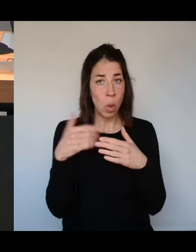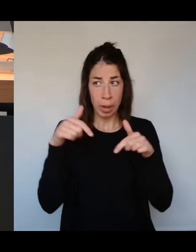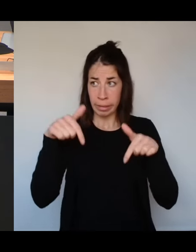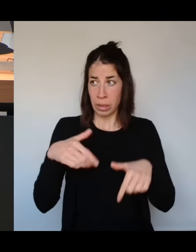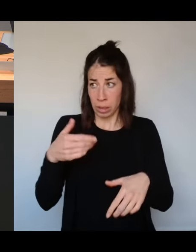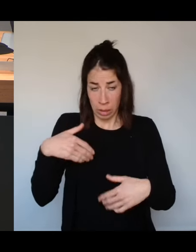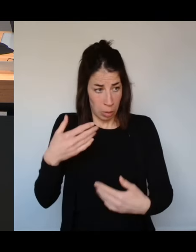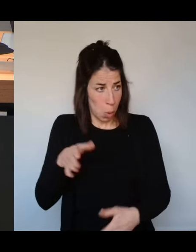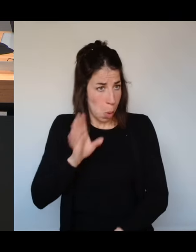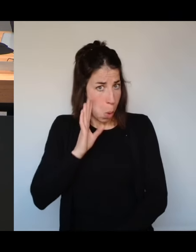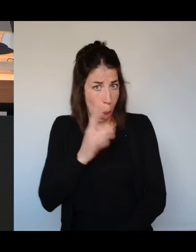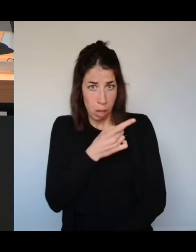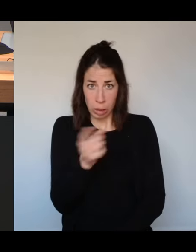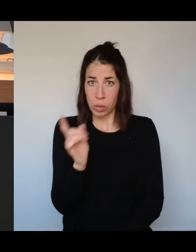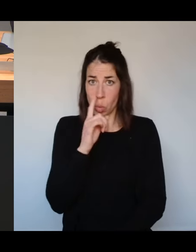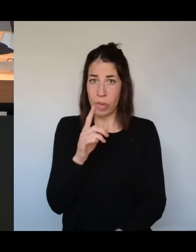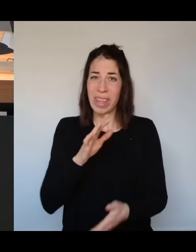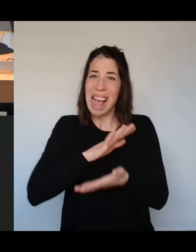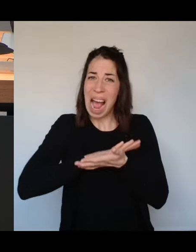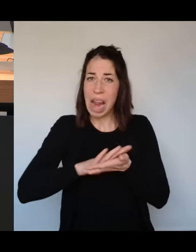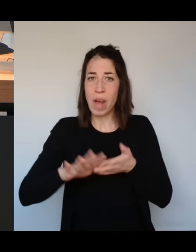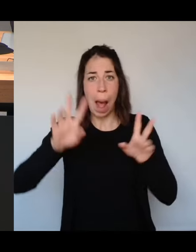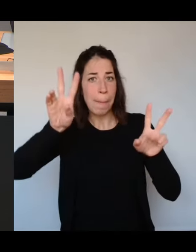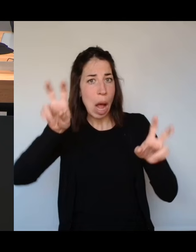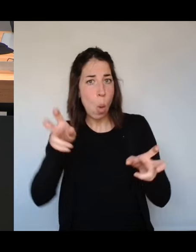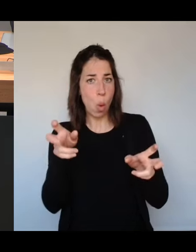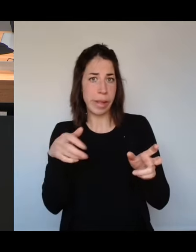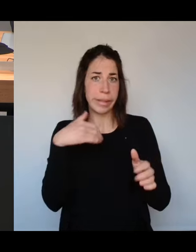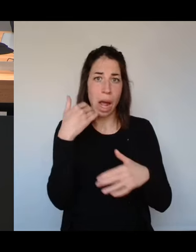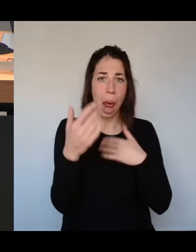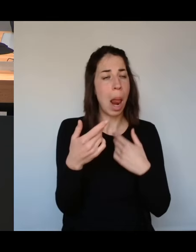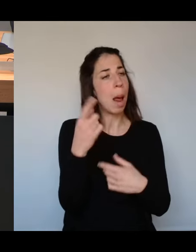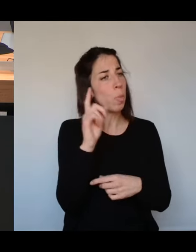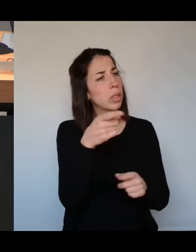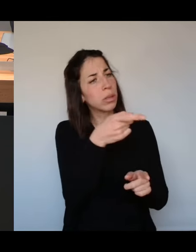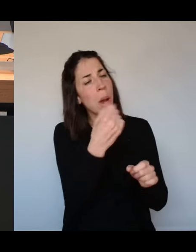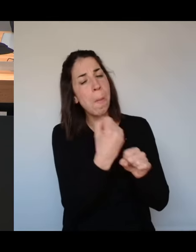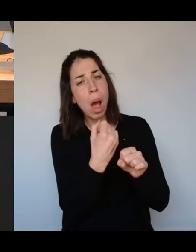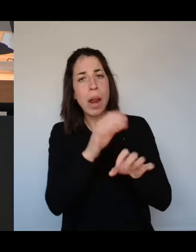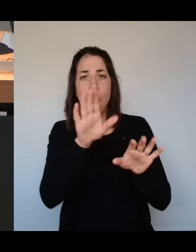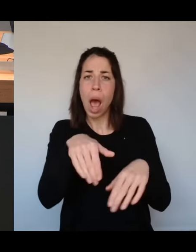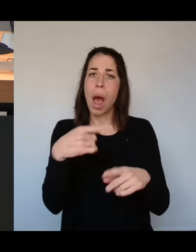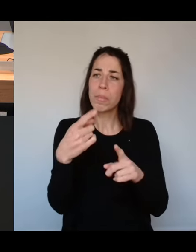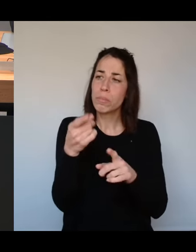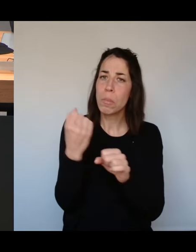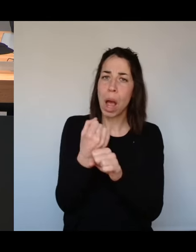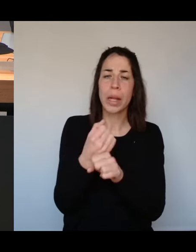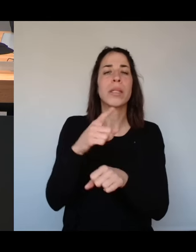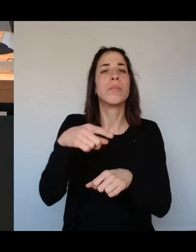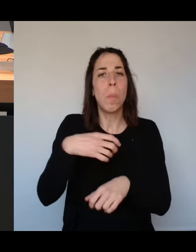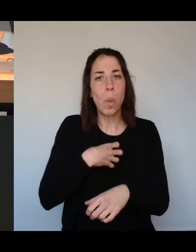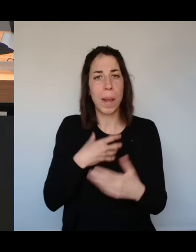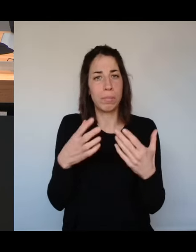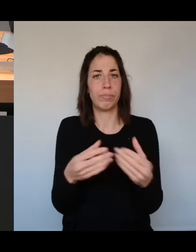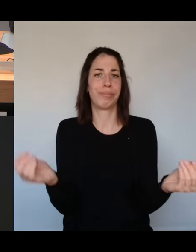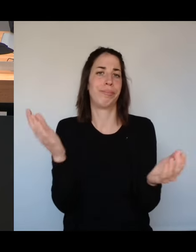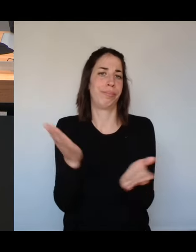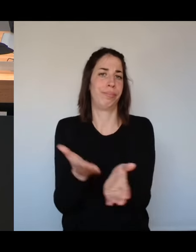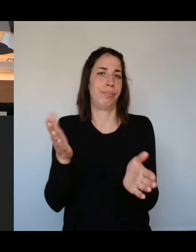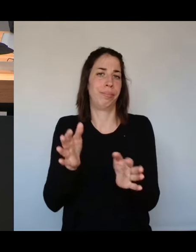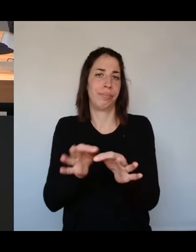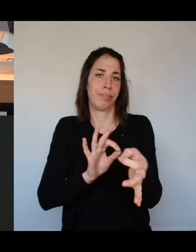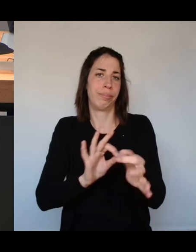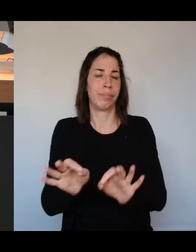müssen nur dies machen, wir müssen nur das machen, dann ist das Problem gelöst, sondern wir müssen auch so ehrlich sein,